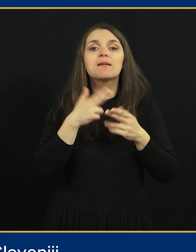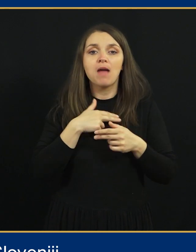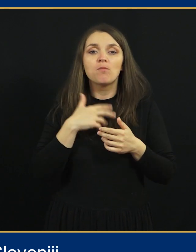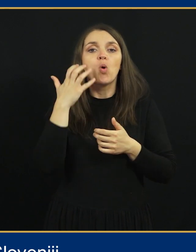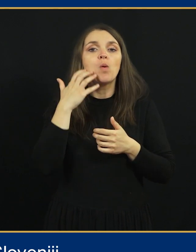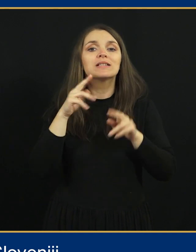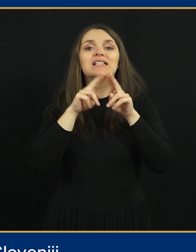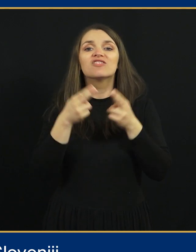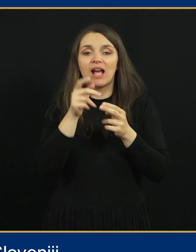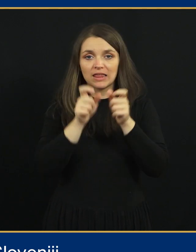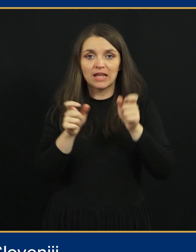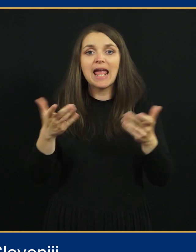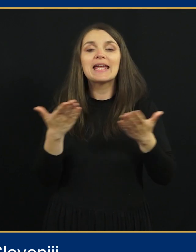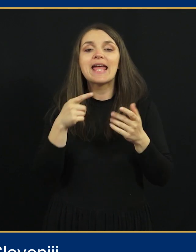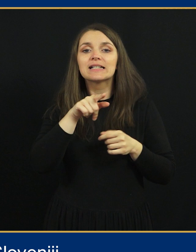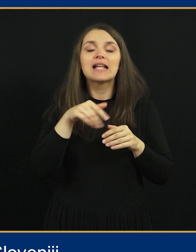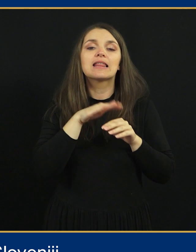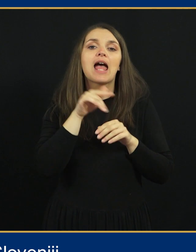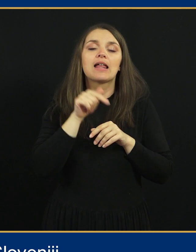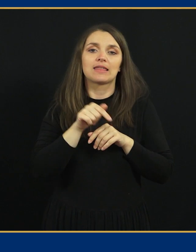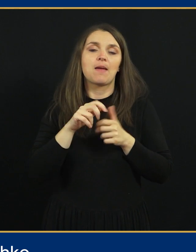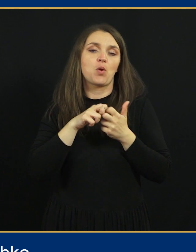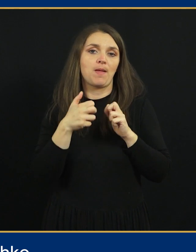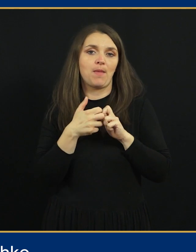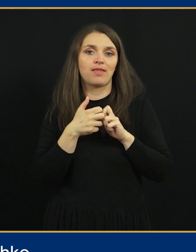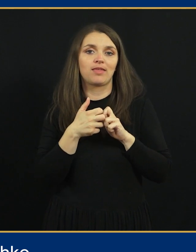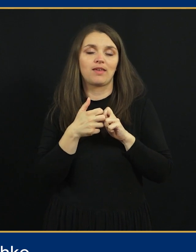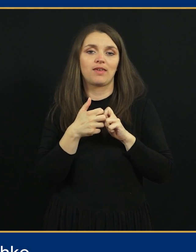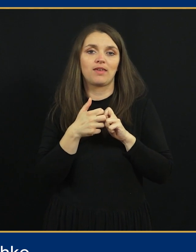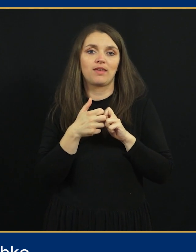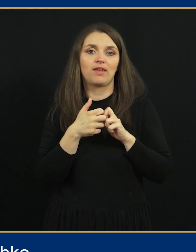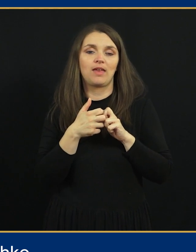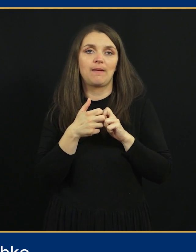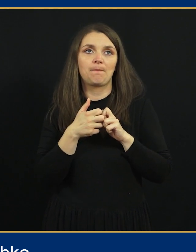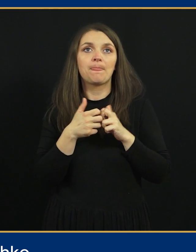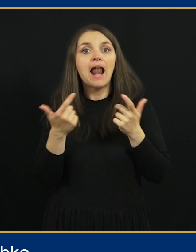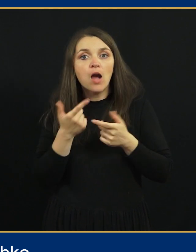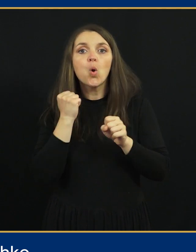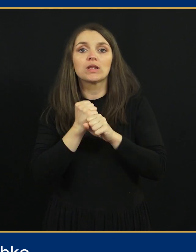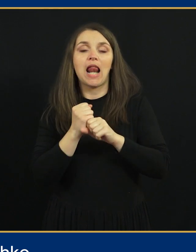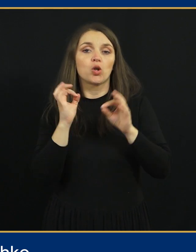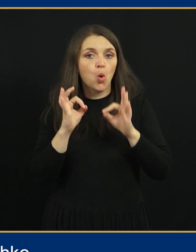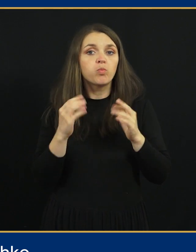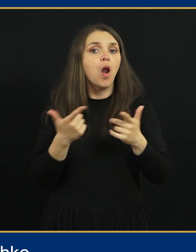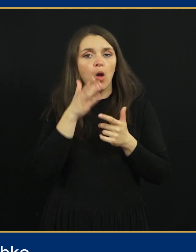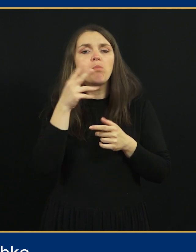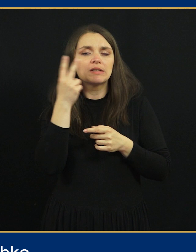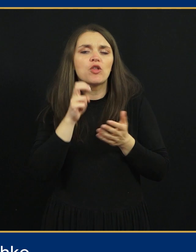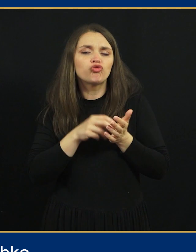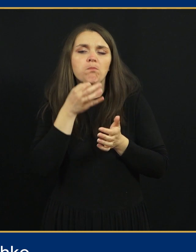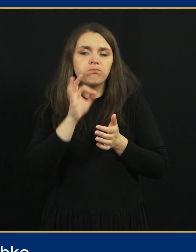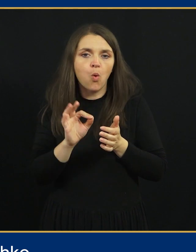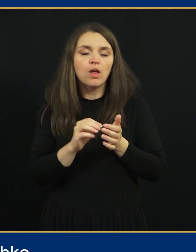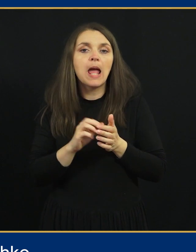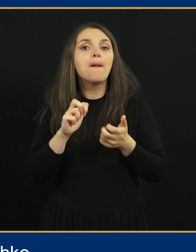Republiki Sloveniji, kjer imamo tudi romske svetnike, kjer se na tej problematiki lahko dela